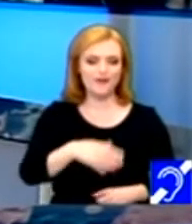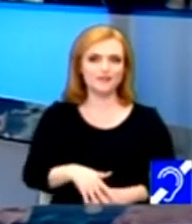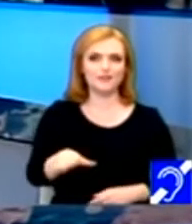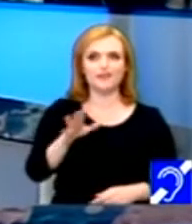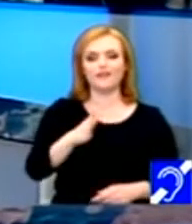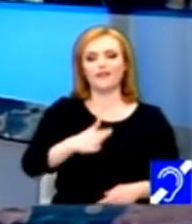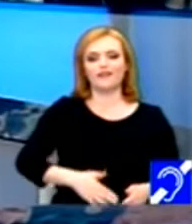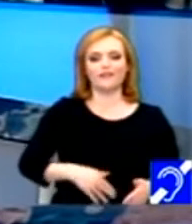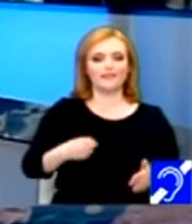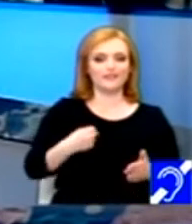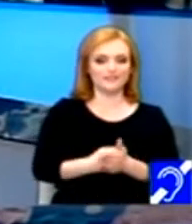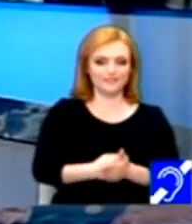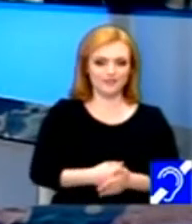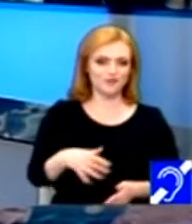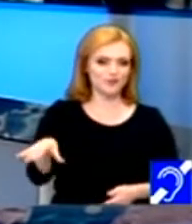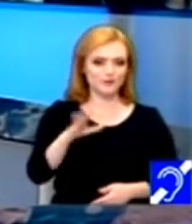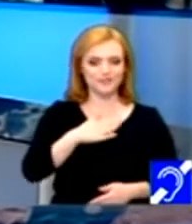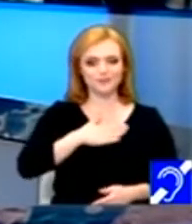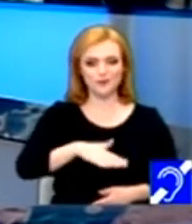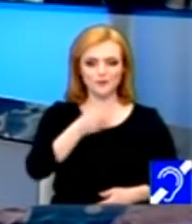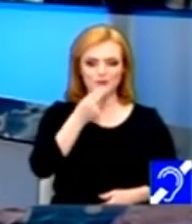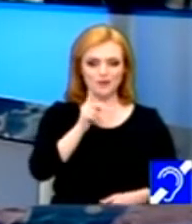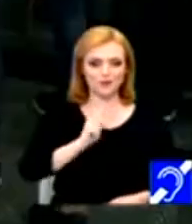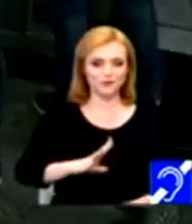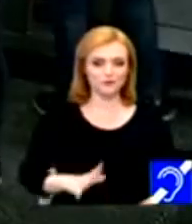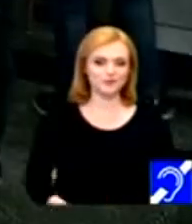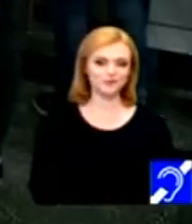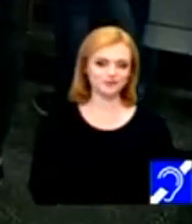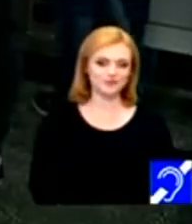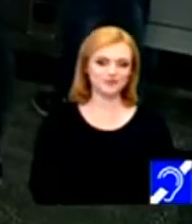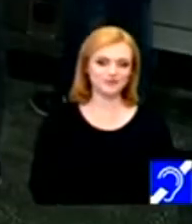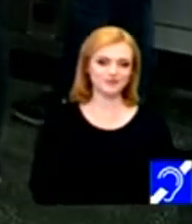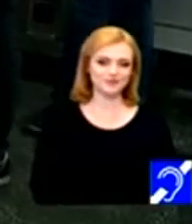și pe elevii veniți în vizită la batalion.